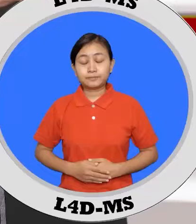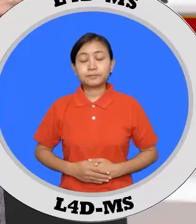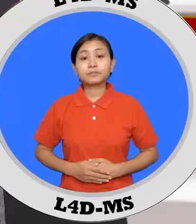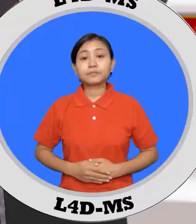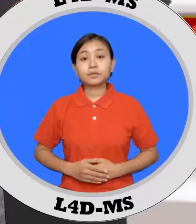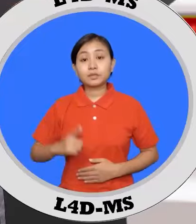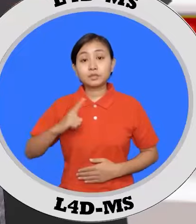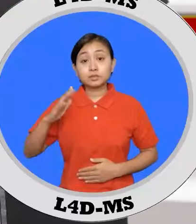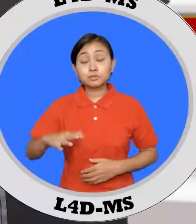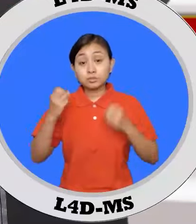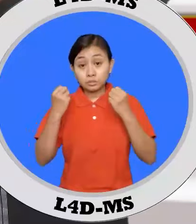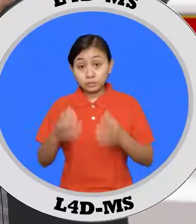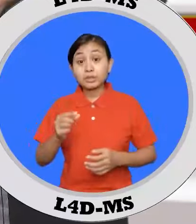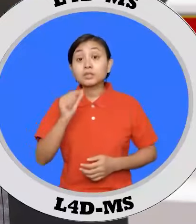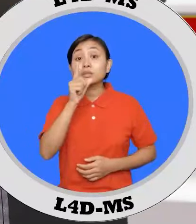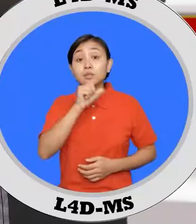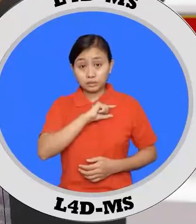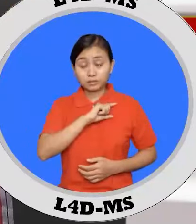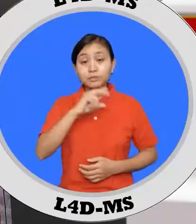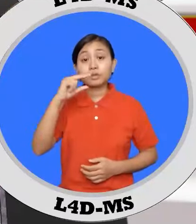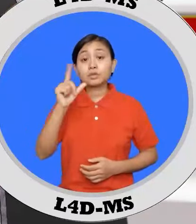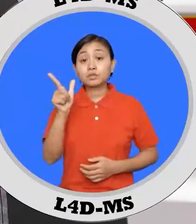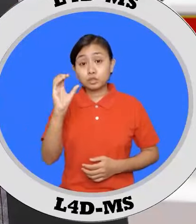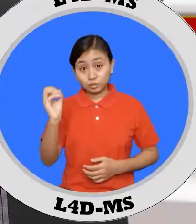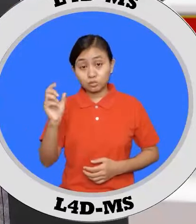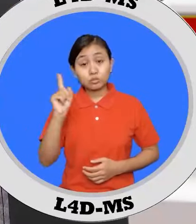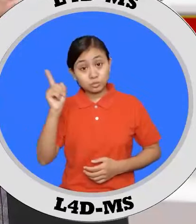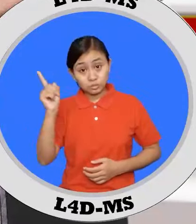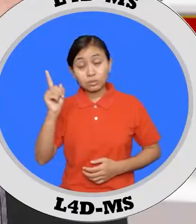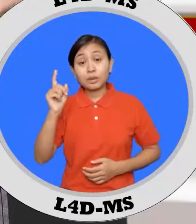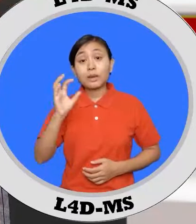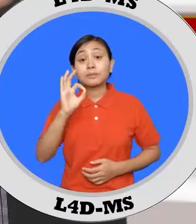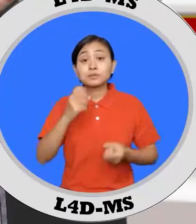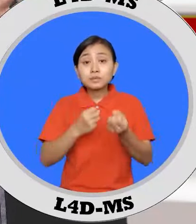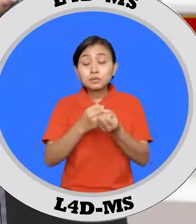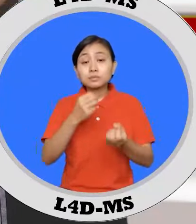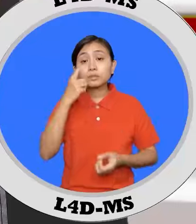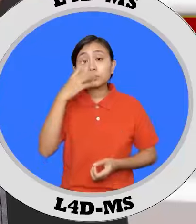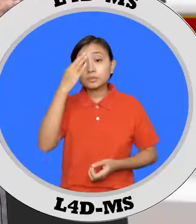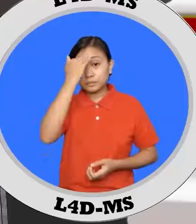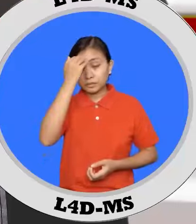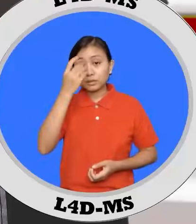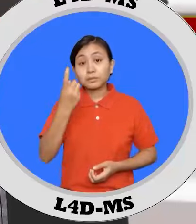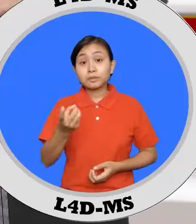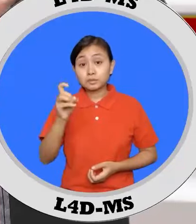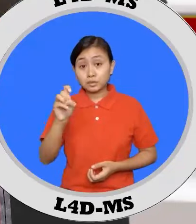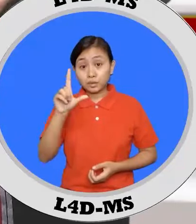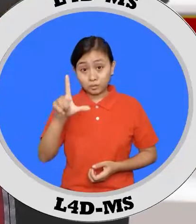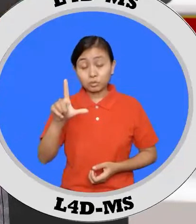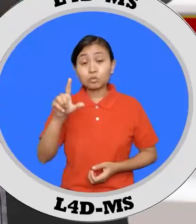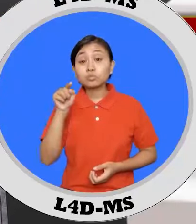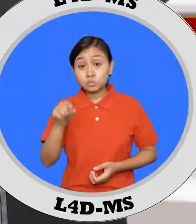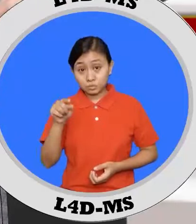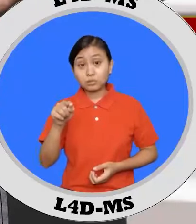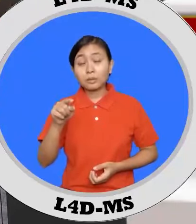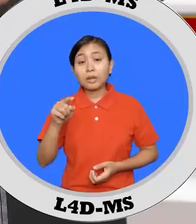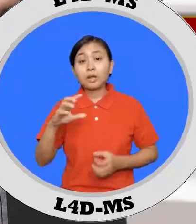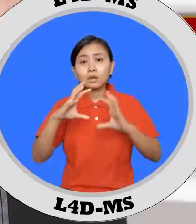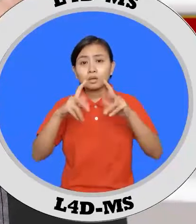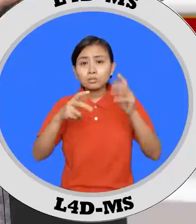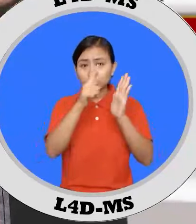ငိဦး Telegram channel ကနိုင်ငံတကာဥပဒေတွေချိုးဖောက်ပြီးတူးစိရိုက်ကိုင်းအများအပြားနဲ့ချိတ်ဆက်တာလူသက်ခိုင်းတာငွေ